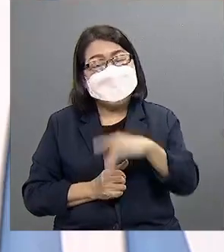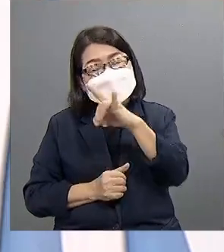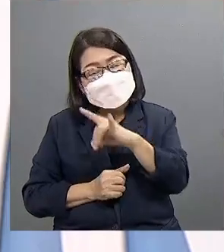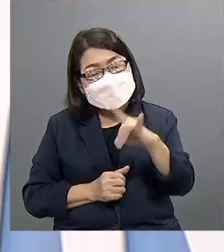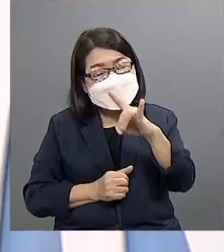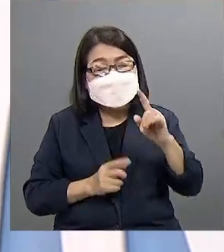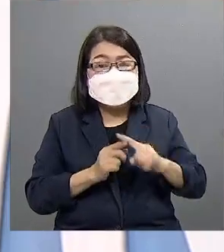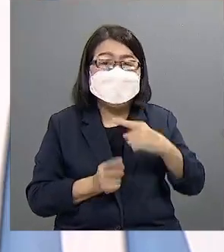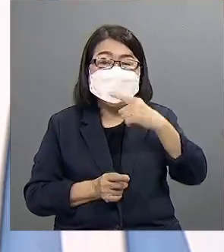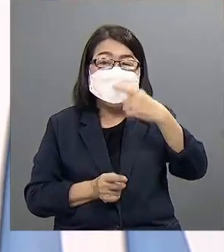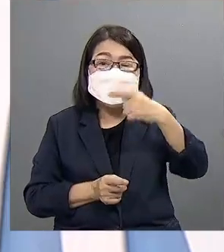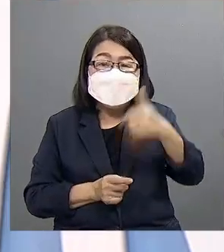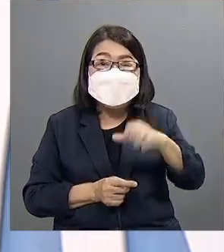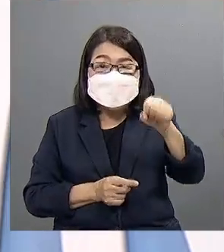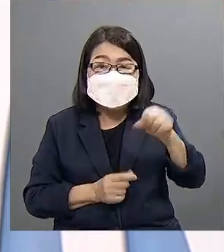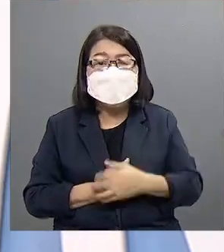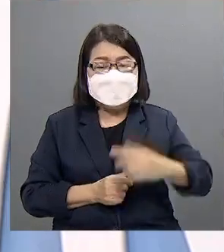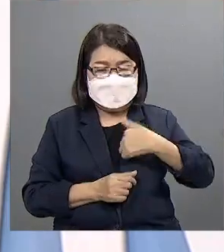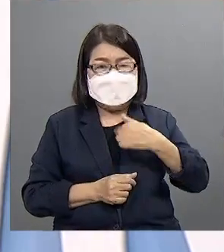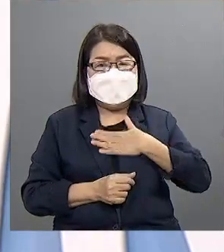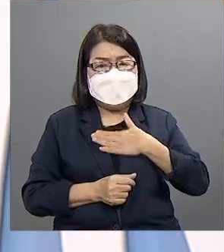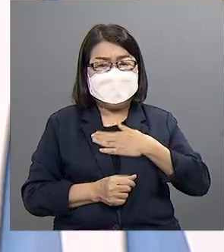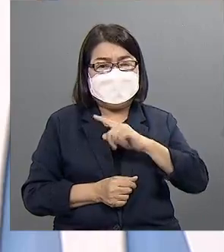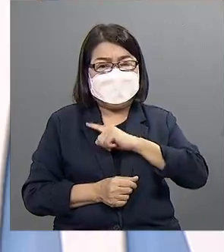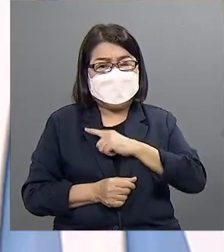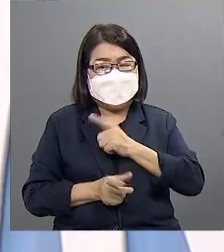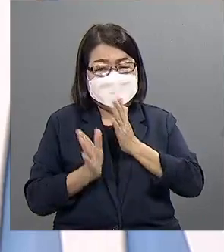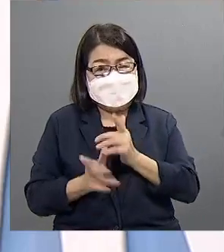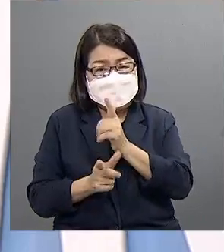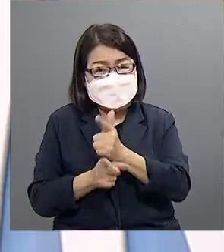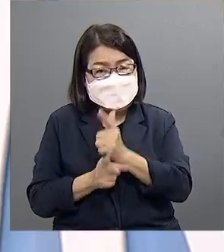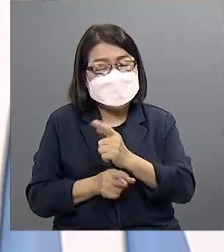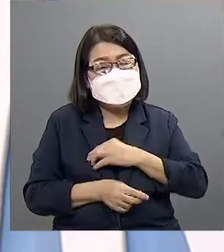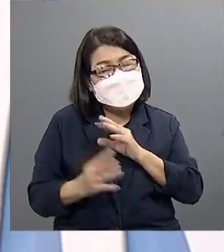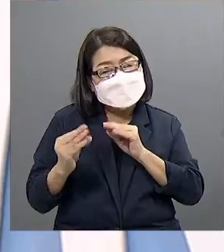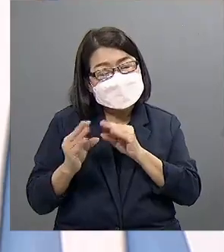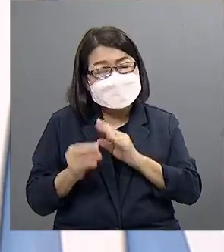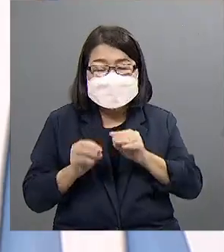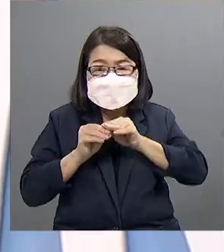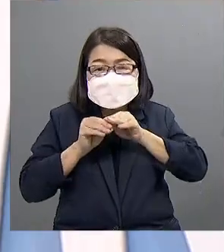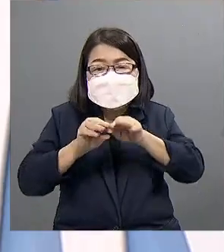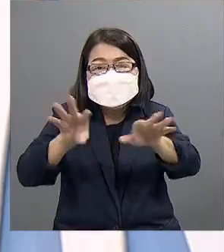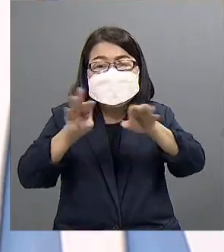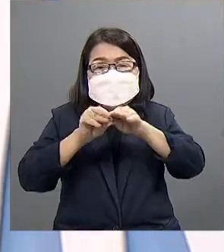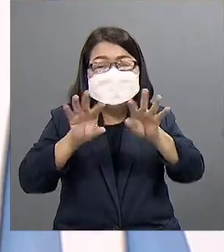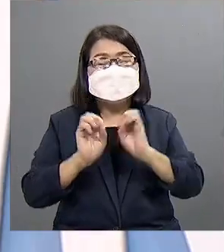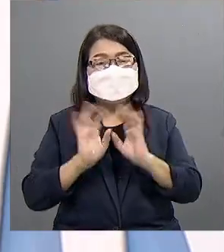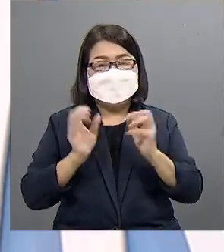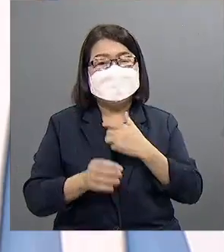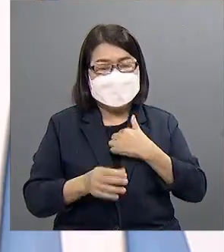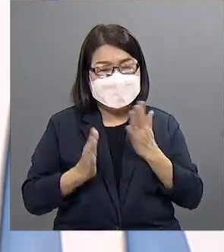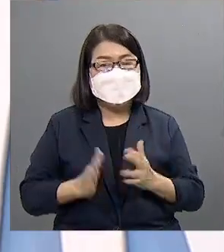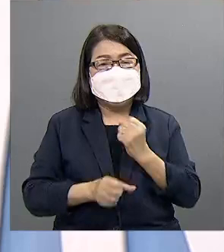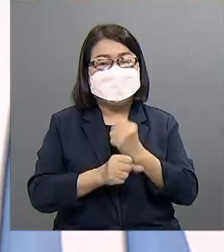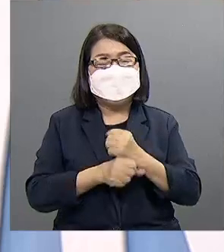ได้จึงเป็นหน้าที่ของเราค่ะที่จะทำให้เสียงร้องของเขานั้นกึกก้องไปดังทั่วโลกนั่นเองค่ะและนี่ก็คือเรื่องราวดีๆนะคะที่น